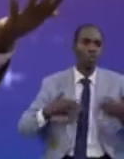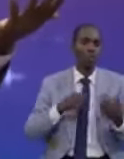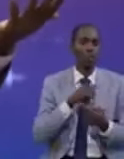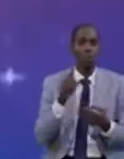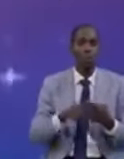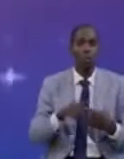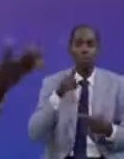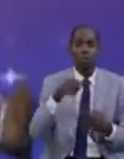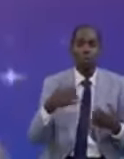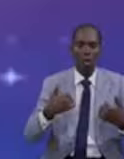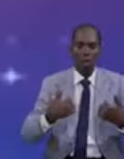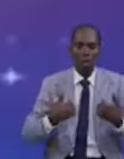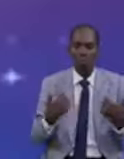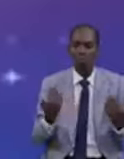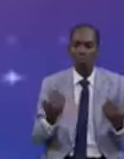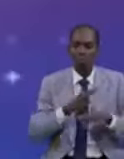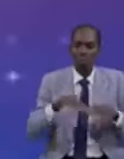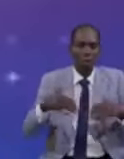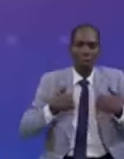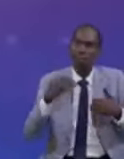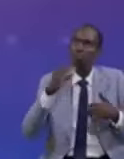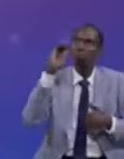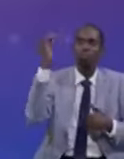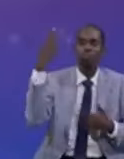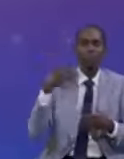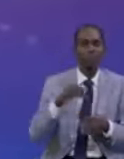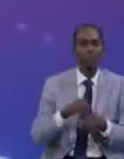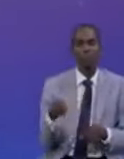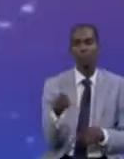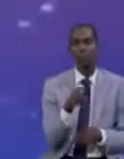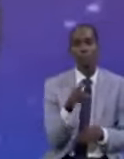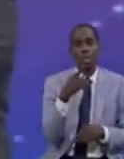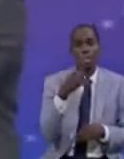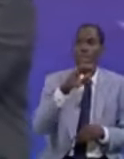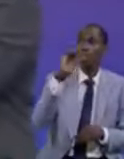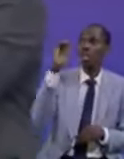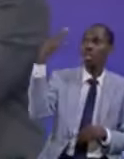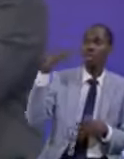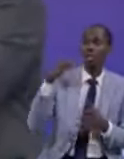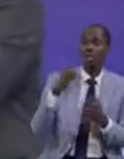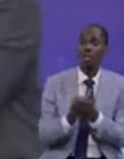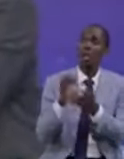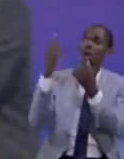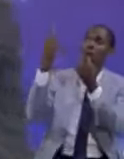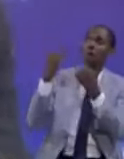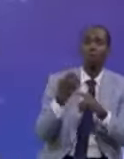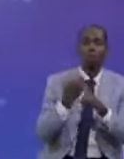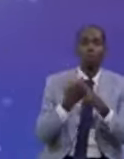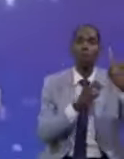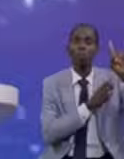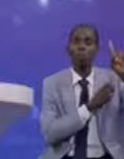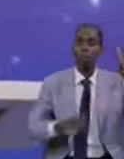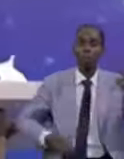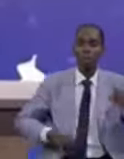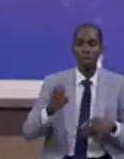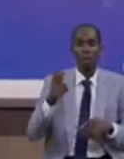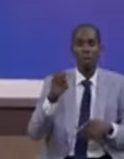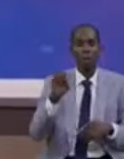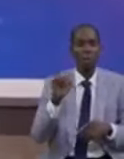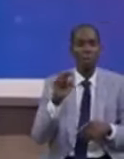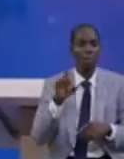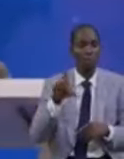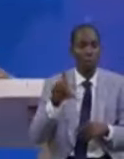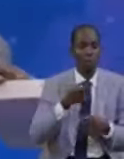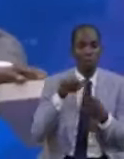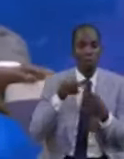de la grâce quand tu n'as pas la grâce la grâce qui vient d'Emmanuel du Seigneur quand cette grâce n'est